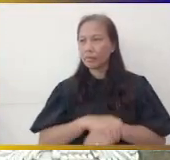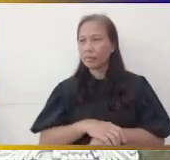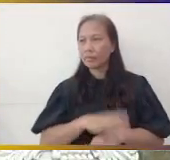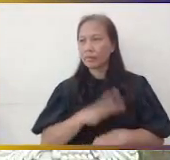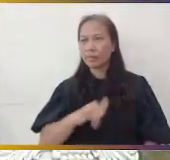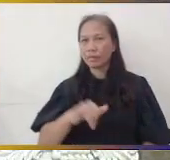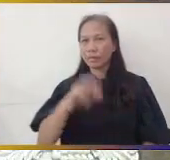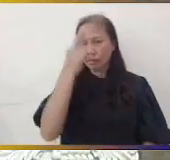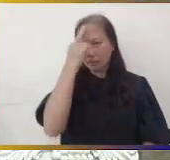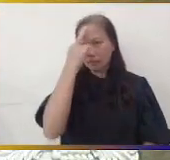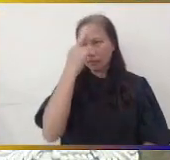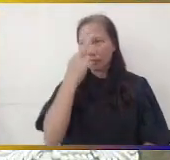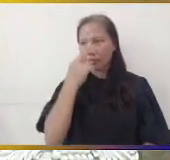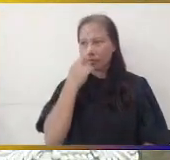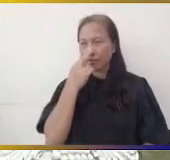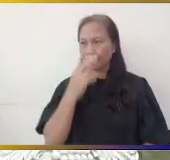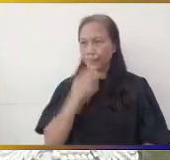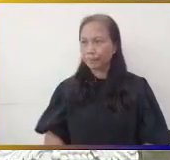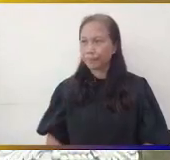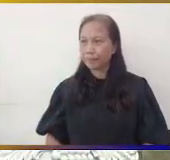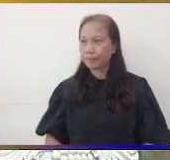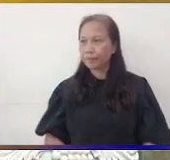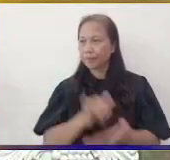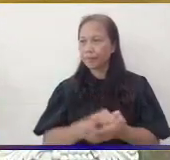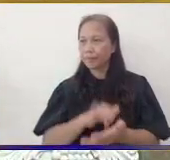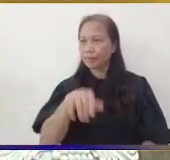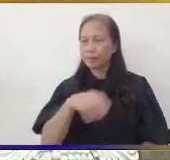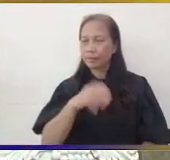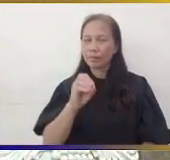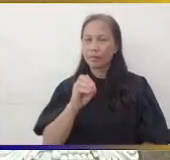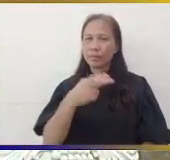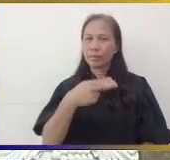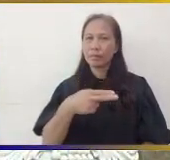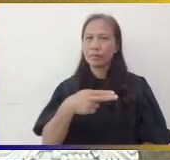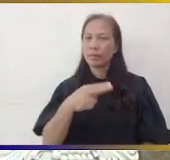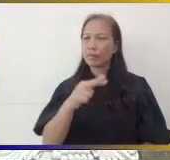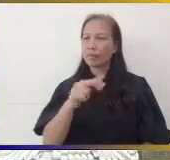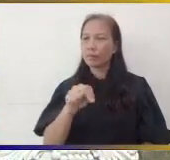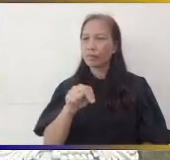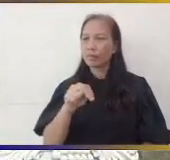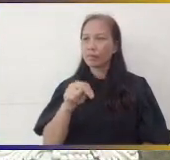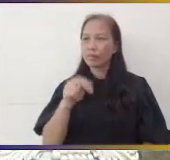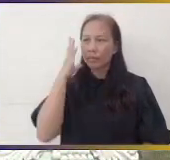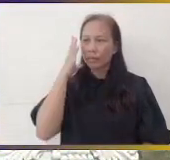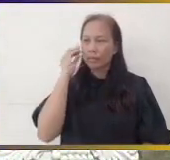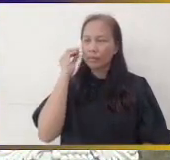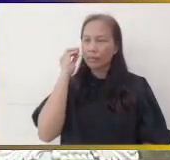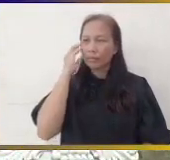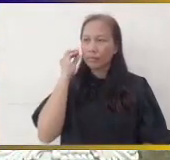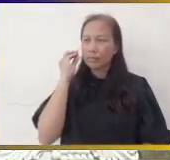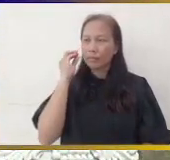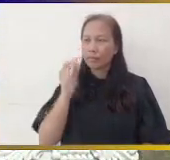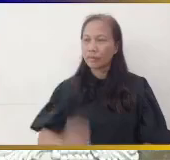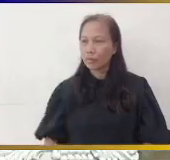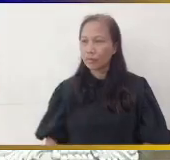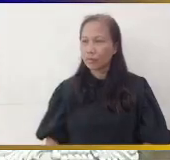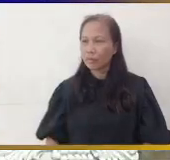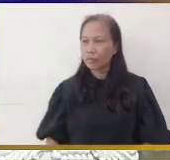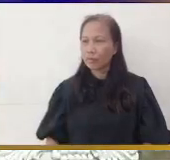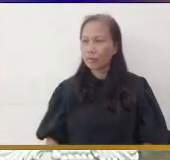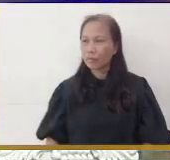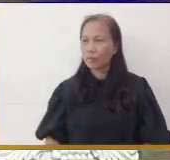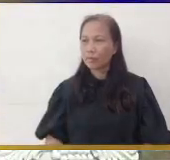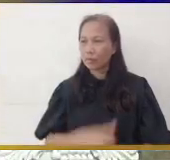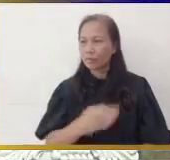Ah ito po Si John wycliff ay nakaranas because of his opposition against Rome ay talagang intensified yung